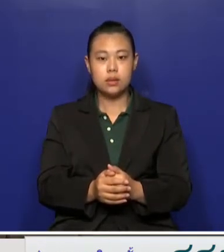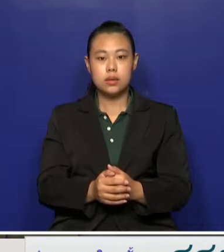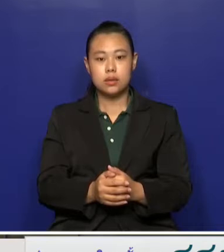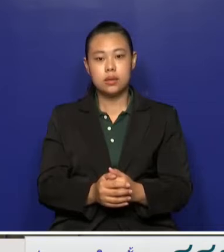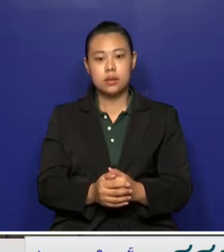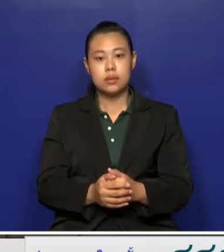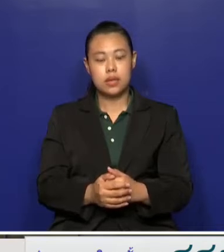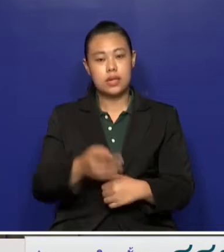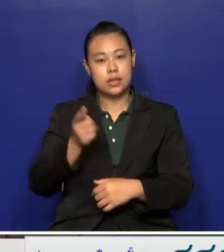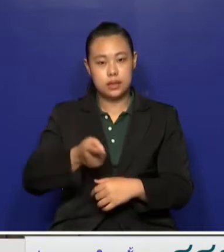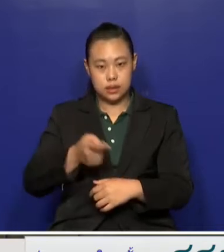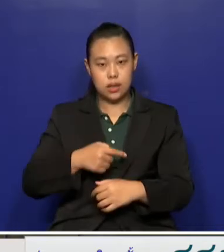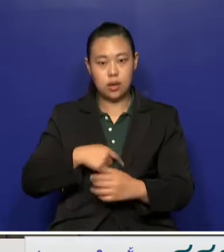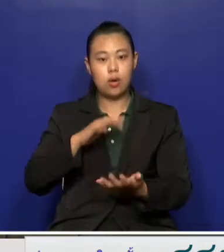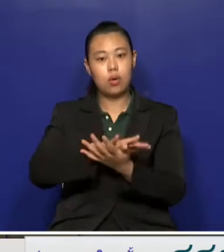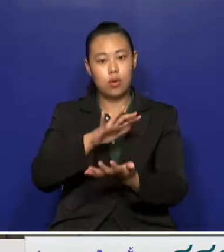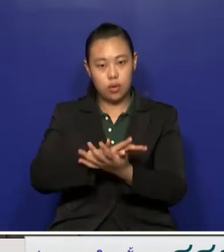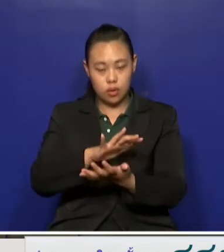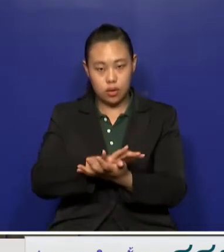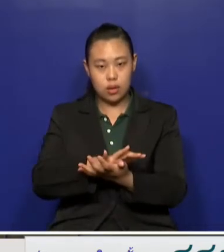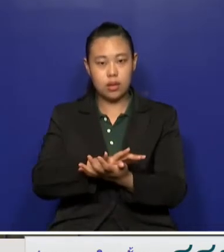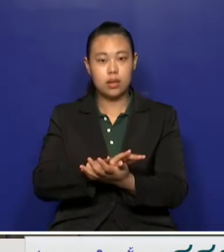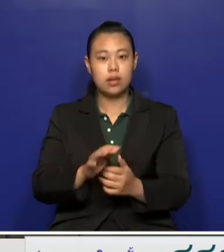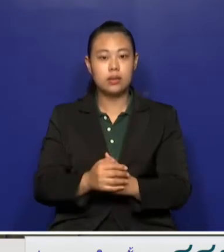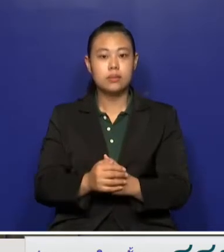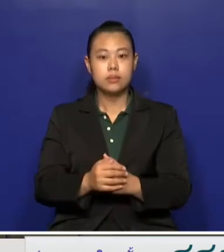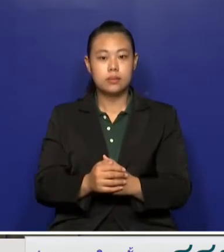พของโรงเรียนของระบบการศึกษานั้นมันคนละอย่างเลยครับ